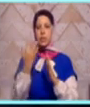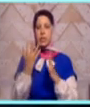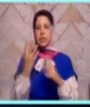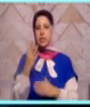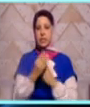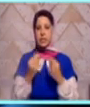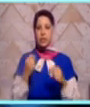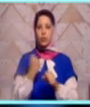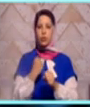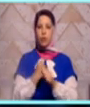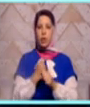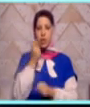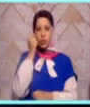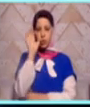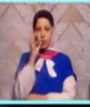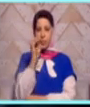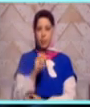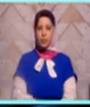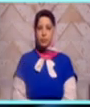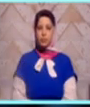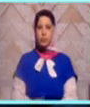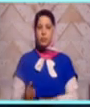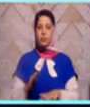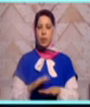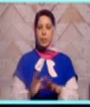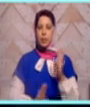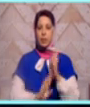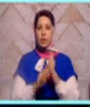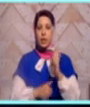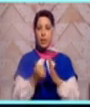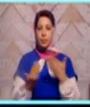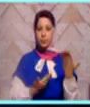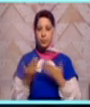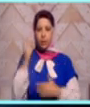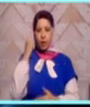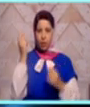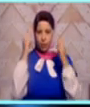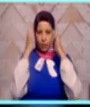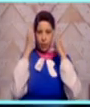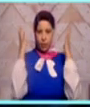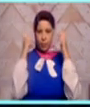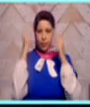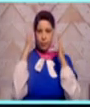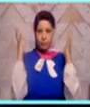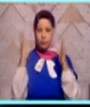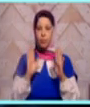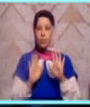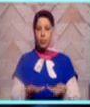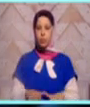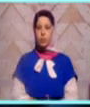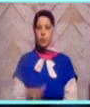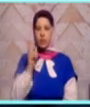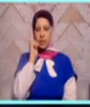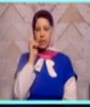لذلك ويعني أكيد. ولديك تجربة ناجحة في هذا الأمر أو لديك خبرات ناجحة في هذا الأمر. الكاتب